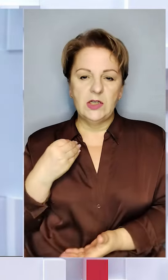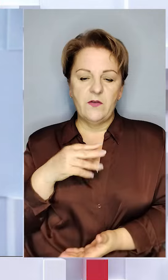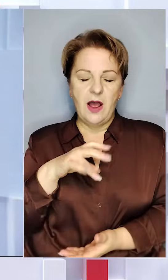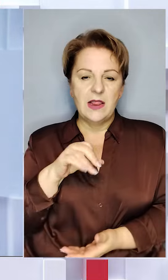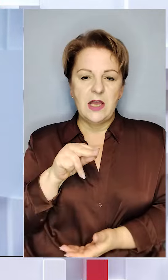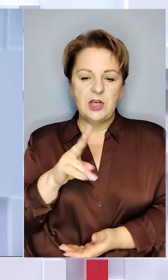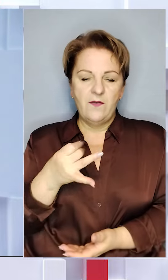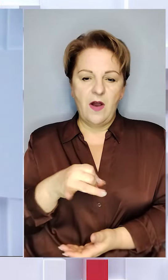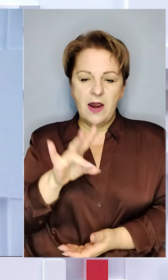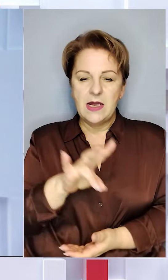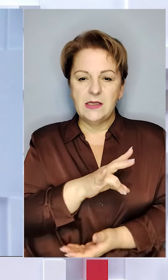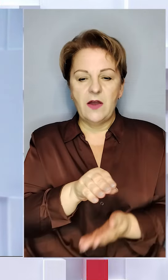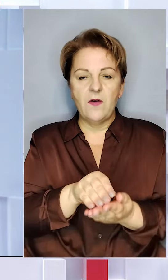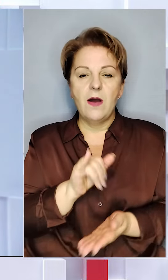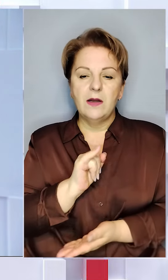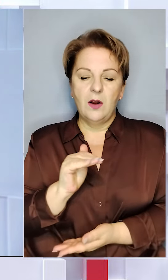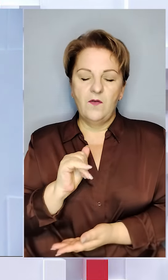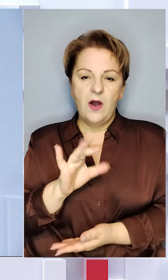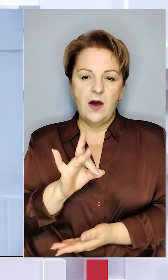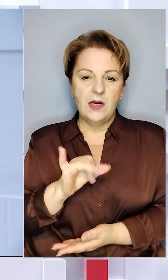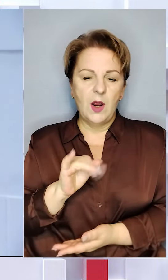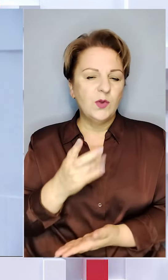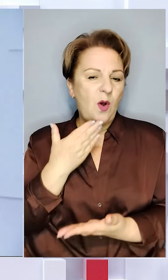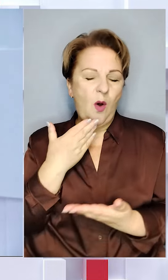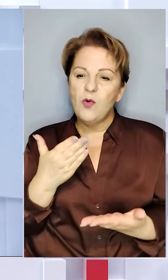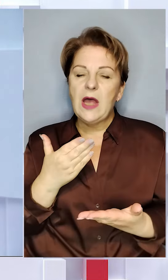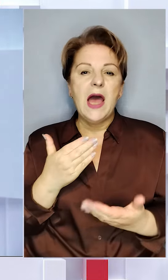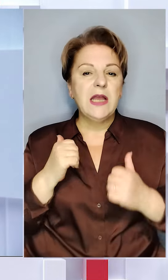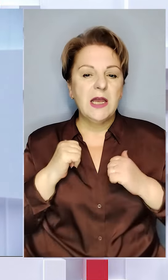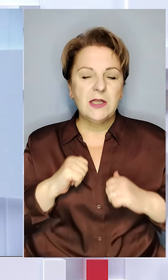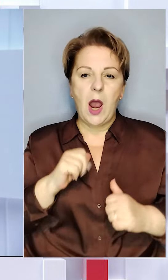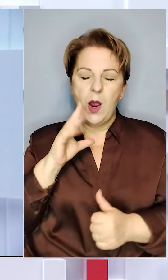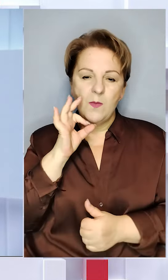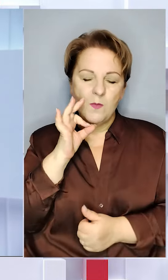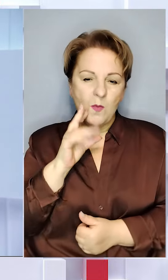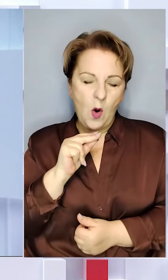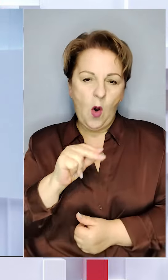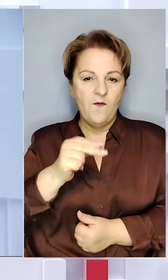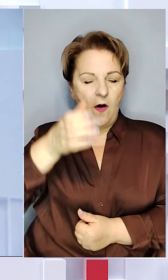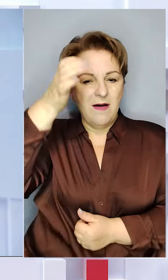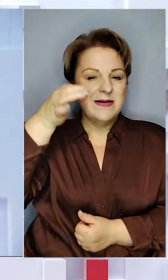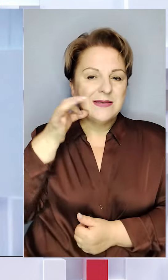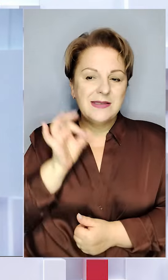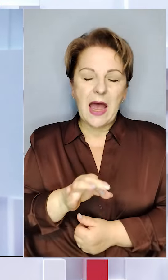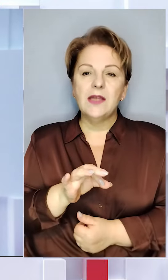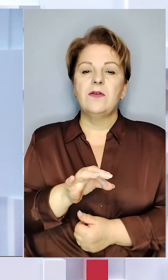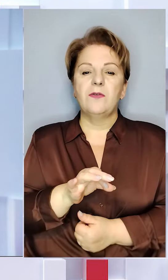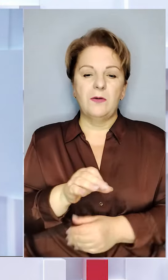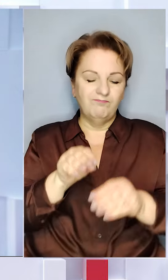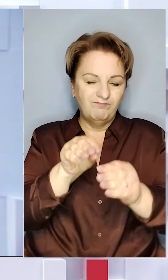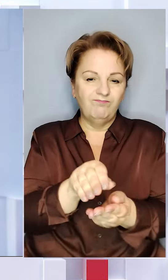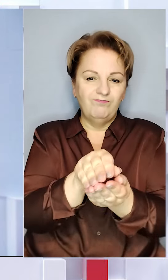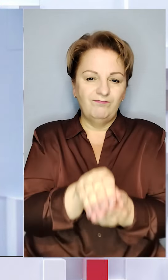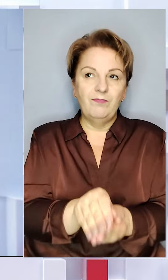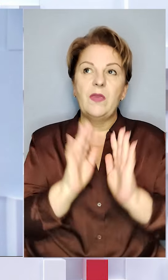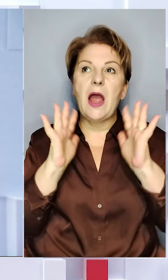У Львові на Личаківському цвинтарі поховали Ірину Фаріон. Останній спочинок мовознавиця і народна депутатка сьомого скликання знайшла на алеї